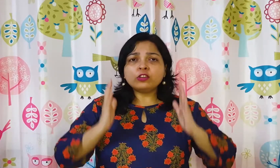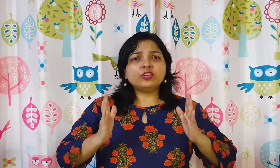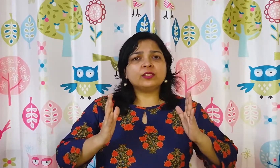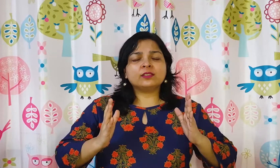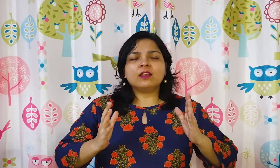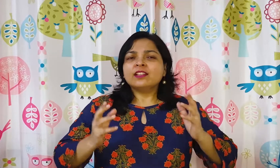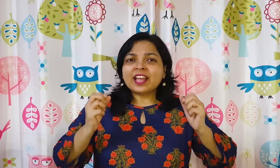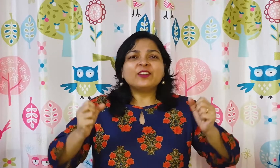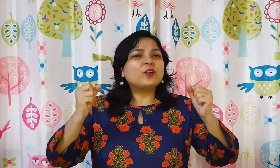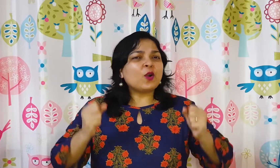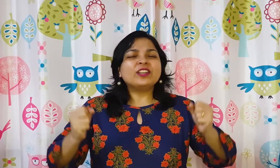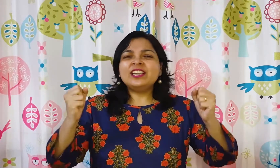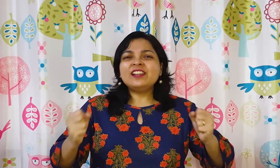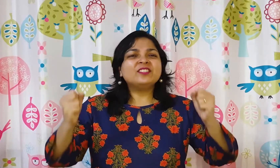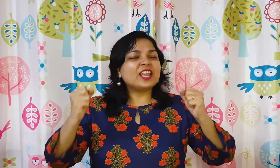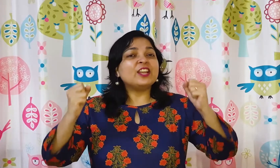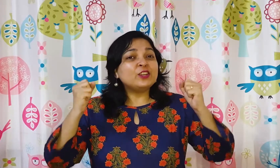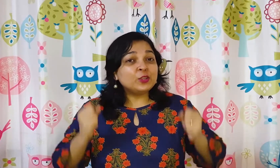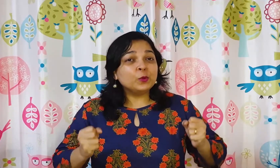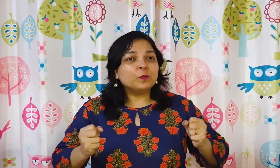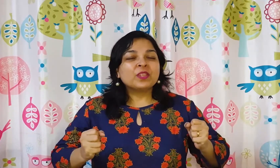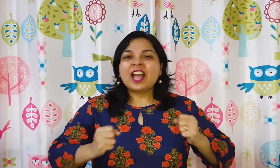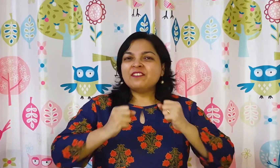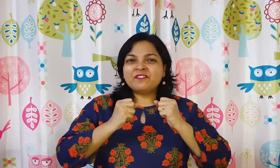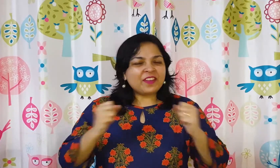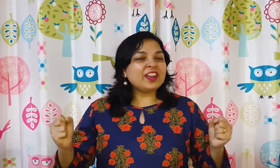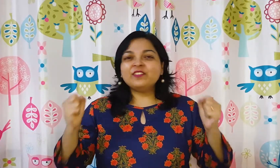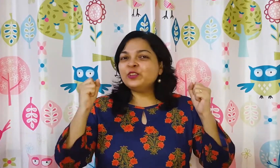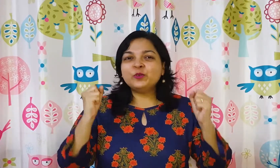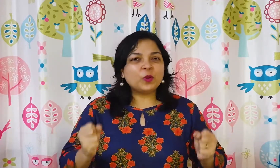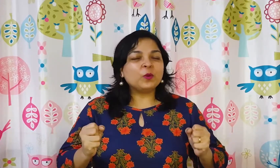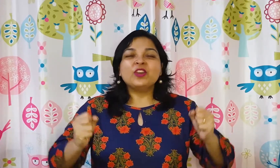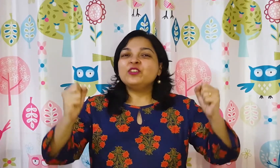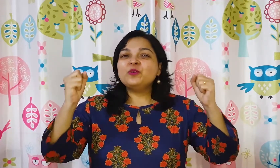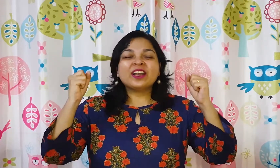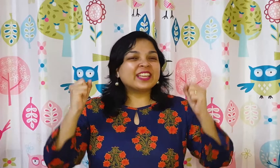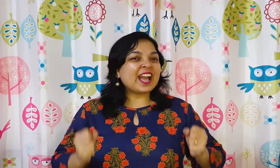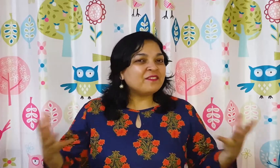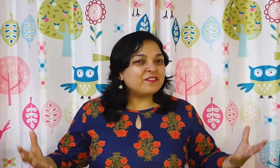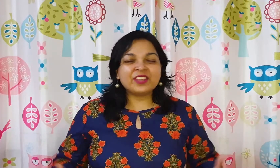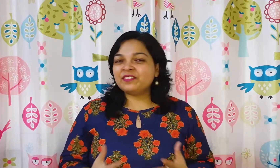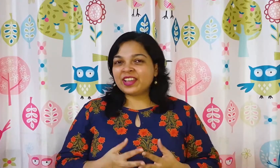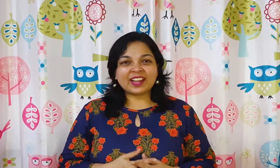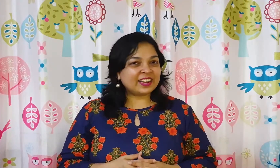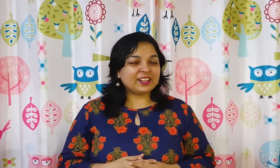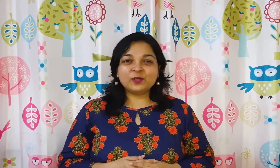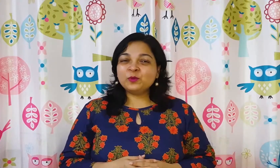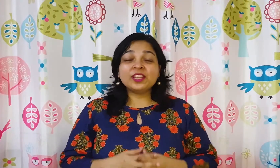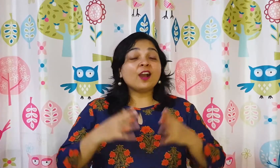நீங்கும்.ğanவர்கள் சுகம் பெறுவார்கள். எனவே நீங்கள் அரProduக்கியமாக நடப்பது மட்டுமல் நாமல் innychuje